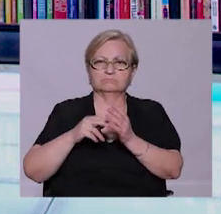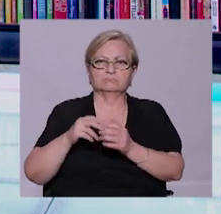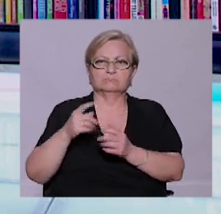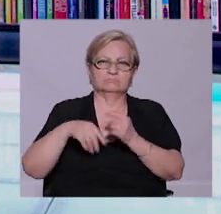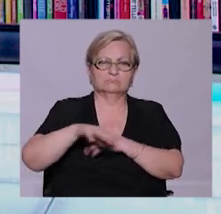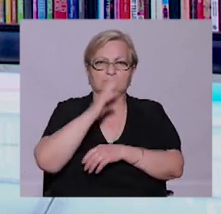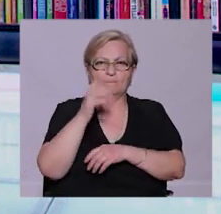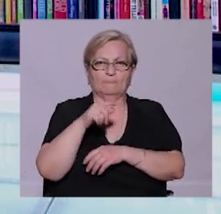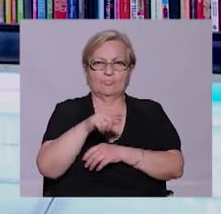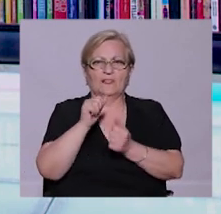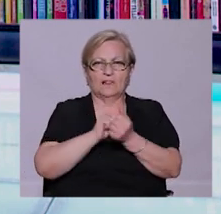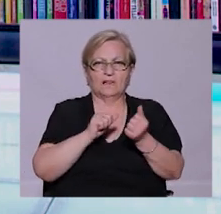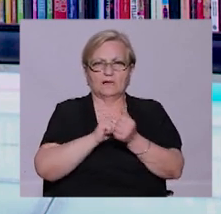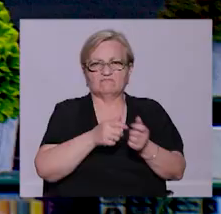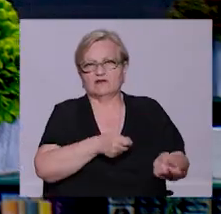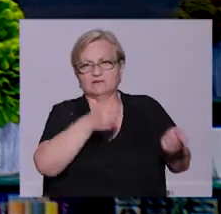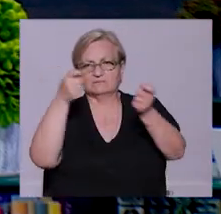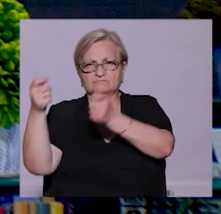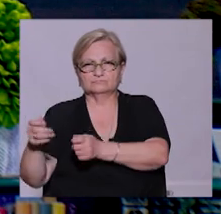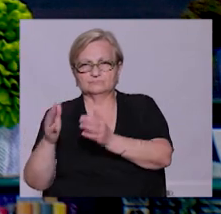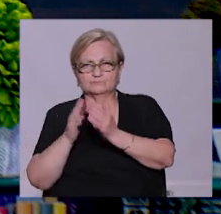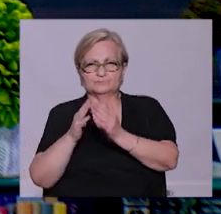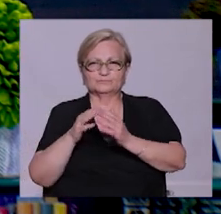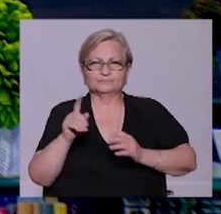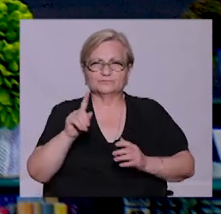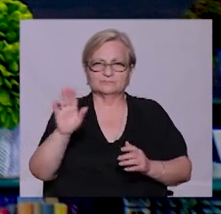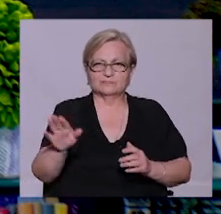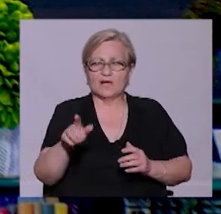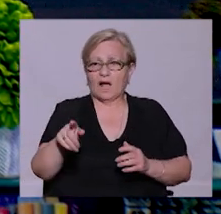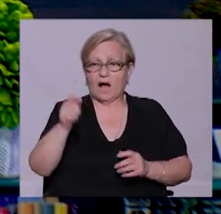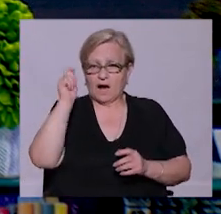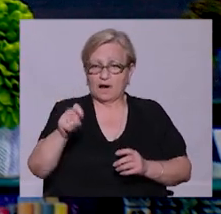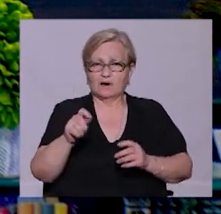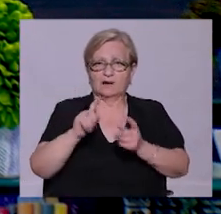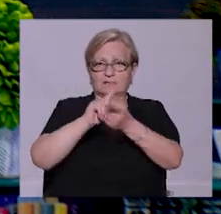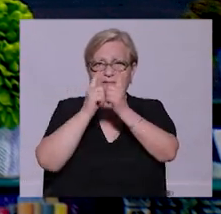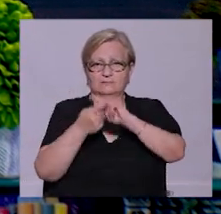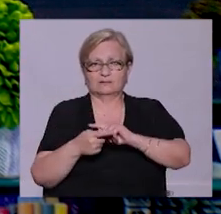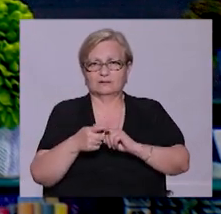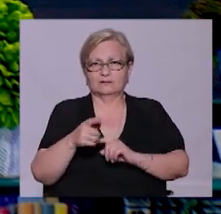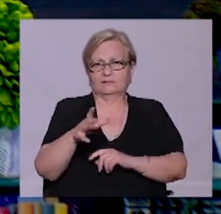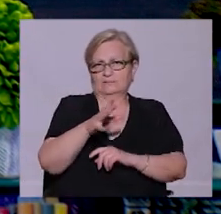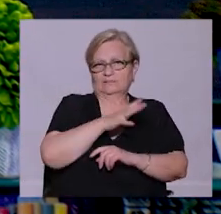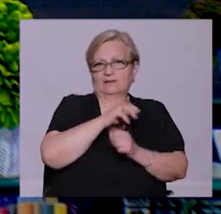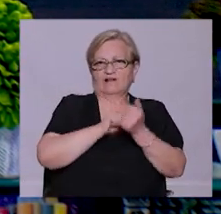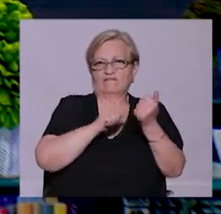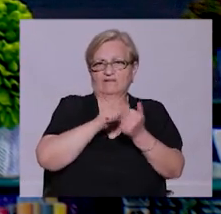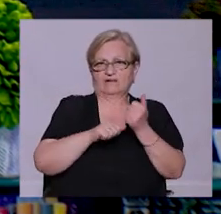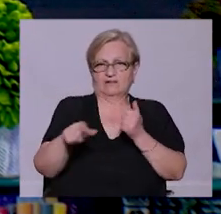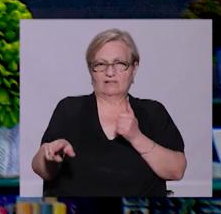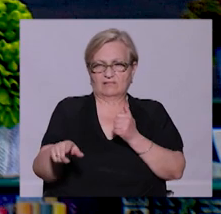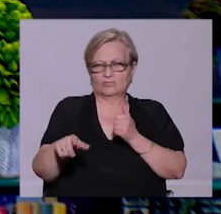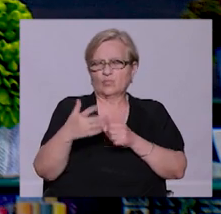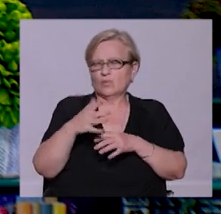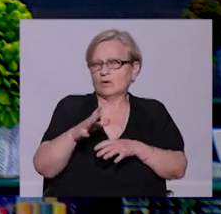წავიდა. ის ქვა ამ ჭედელმა წაიღო. რა რკინასაც წაუსვა, სულ ოქროდ იქცა. გამდიდრდა მჭედელი ისე, რომ რიცხვი არ იცოდა